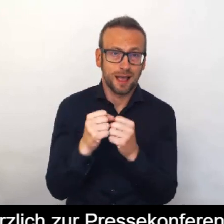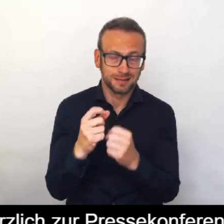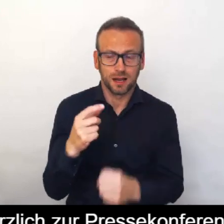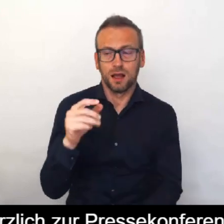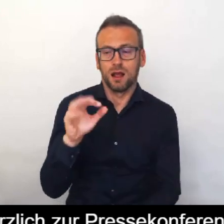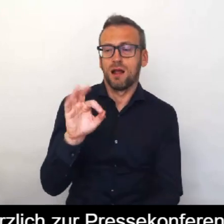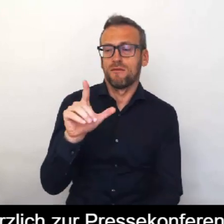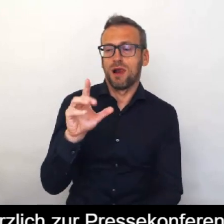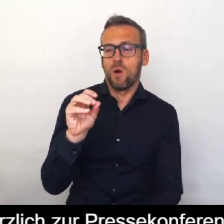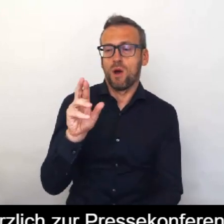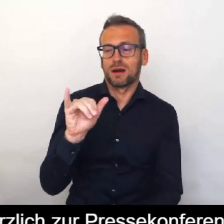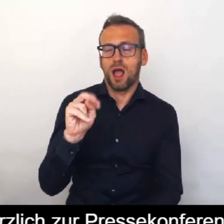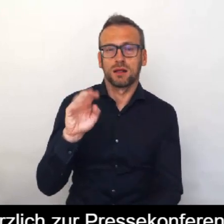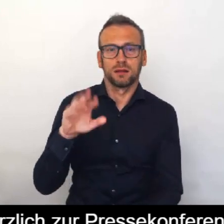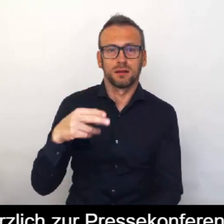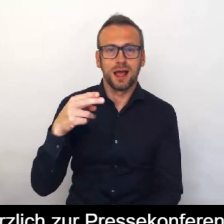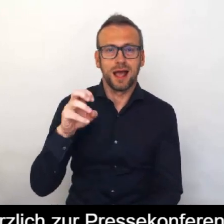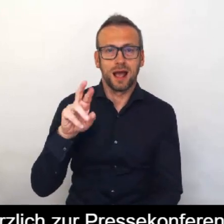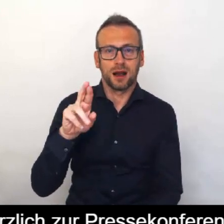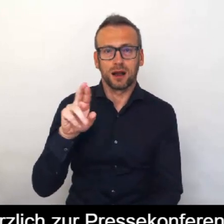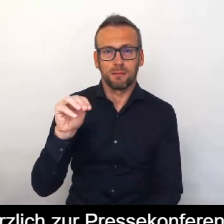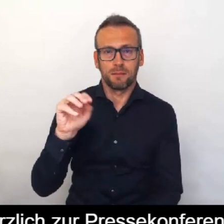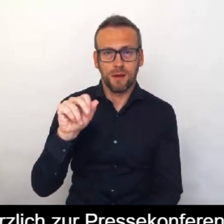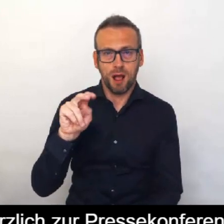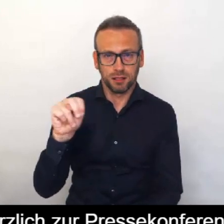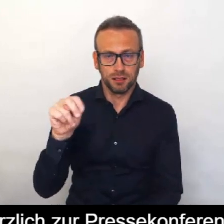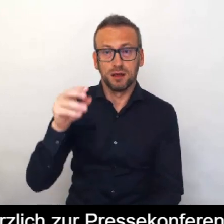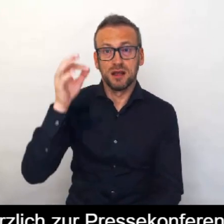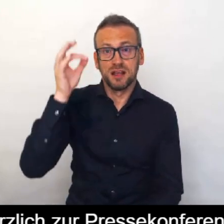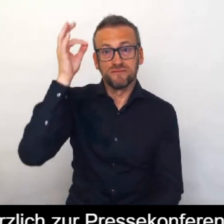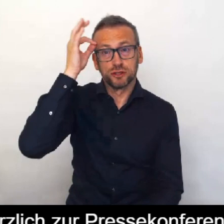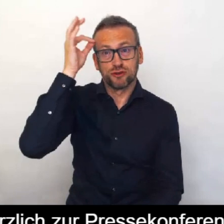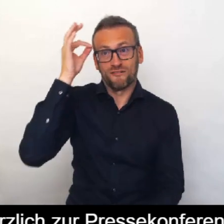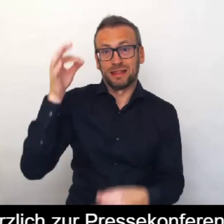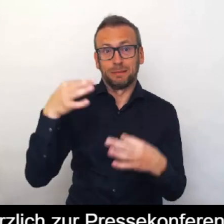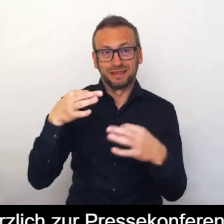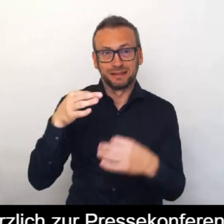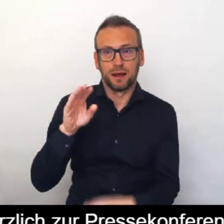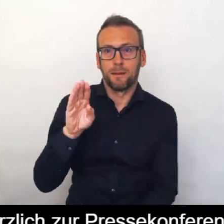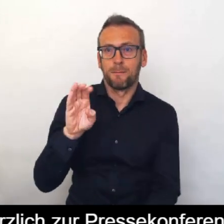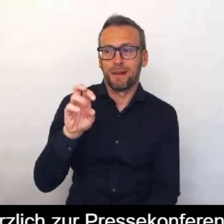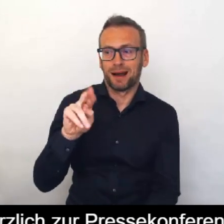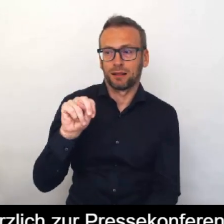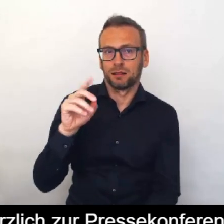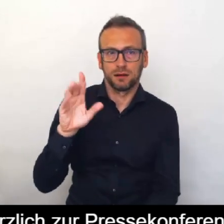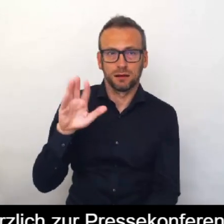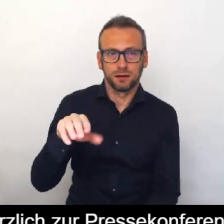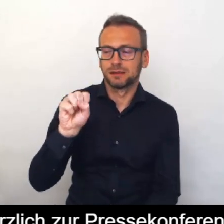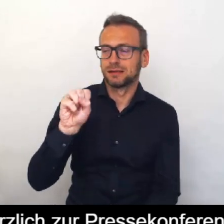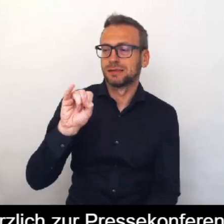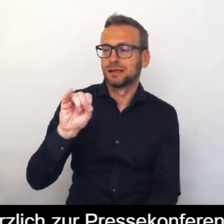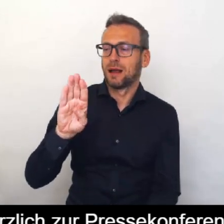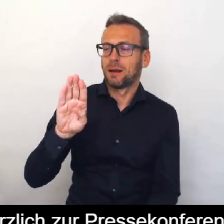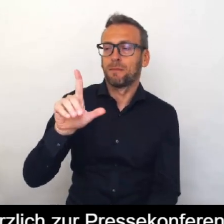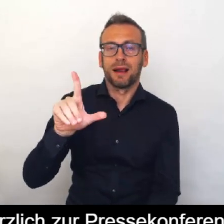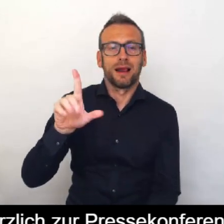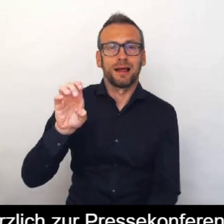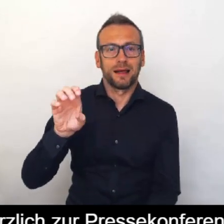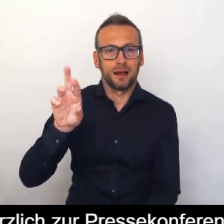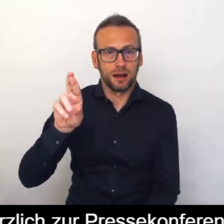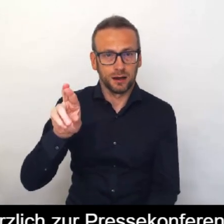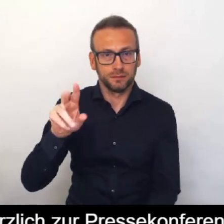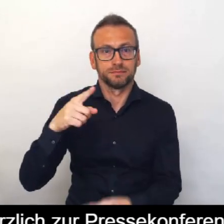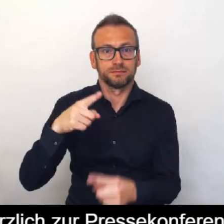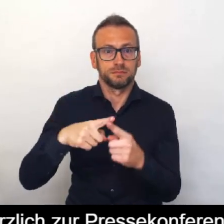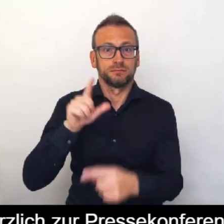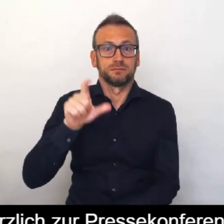Präsidentin der Hochschule für Fernsehen und Film in München und Vorsitzende der Landeskonferenz der Bayerischen Kunsthochschulen, sowie Herrn Prof. Dr. Walter Schober,